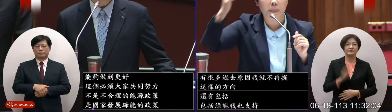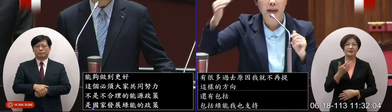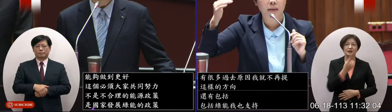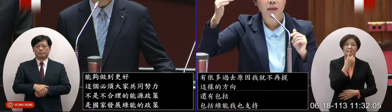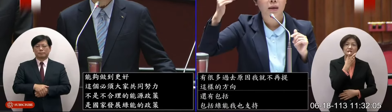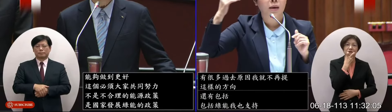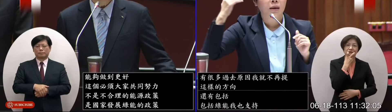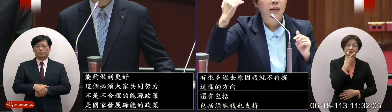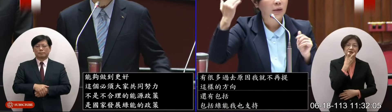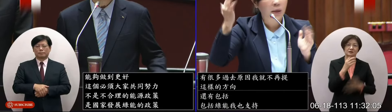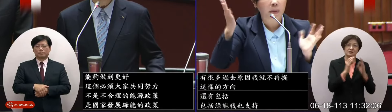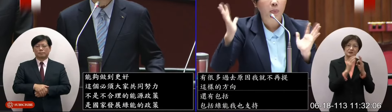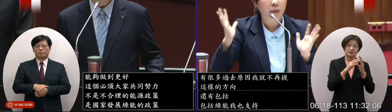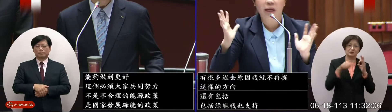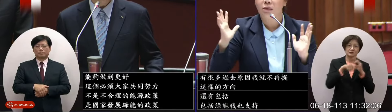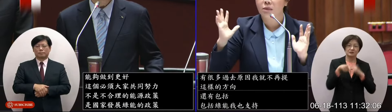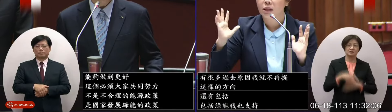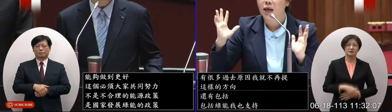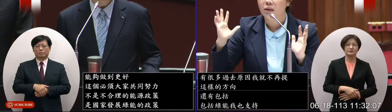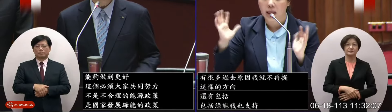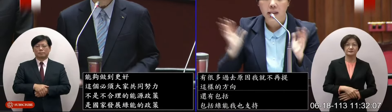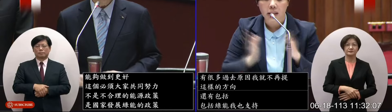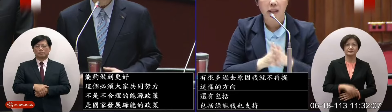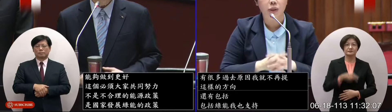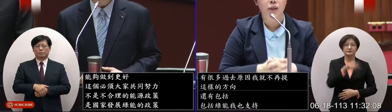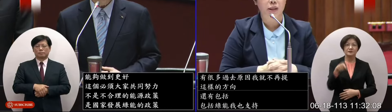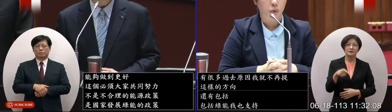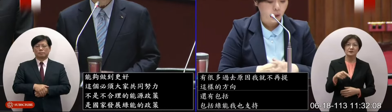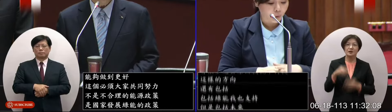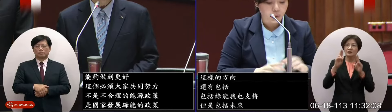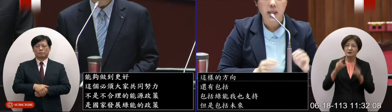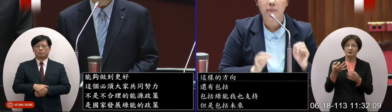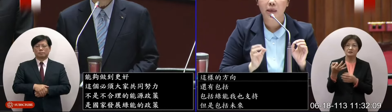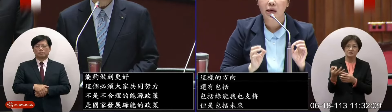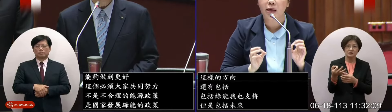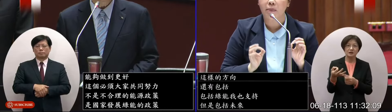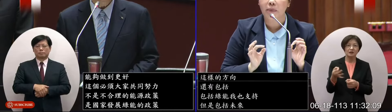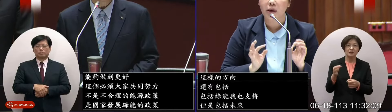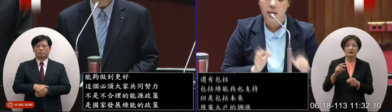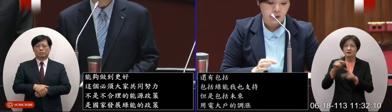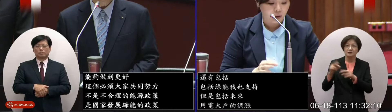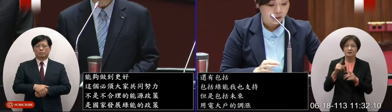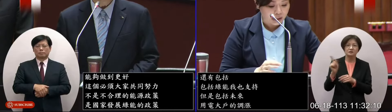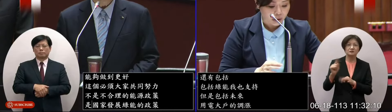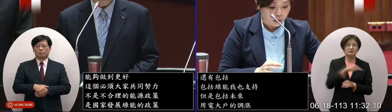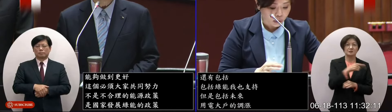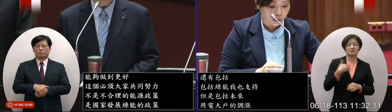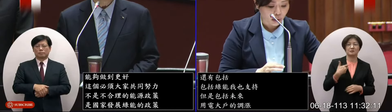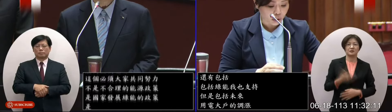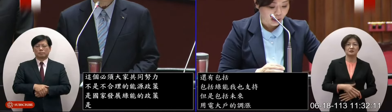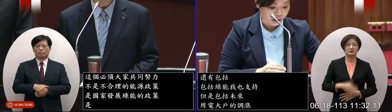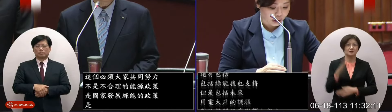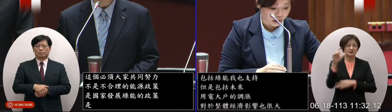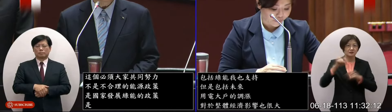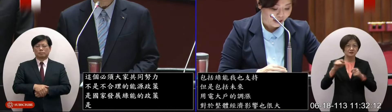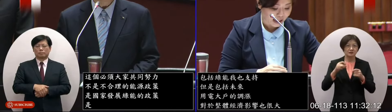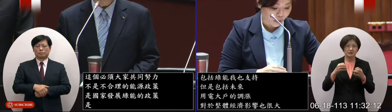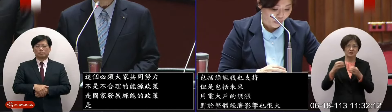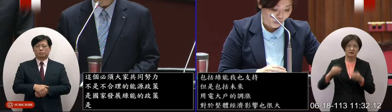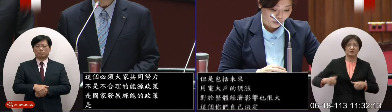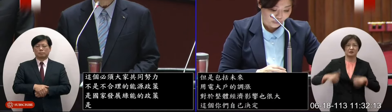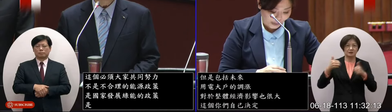行那边，他根本都不知道你要调整这件事情，所以我觉得一个没有很成熟的政策丢出来，其实是